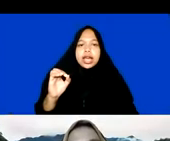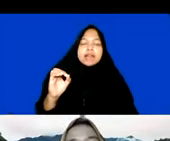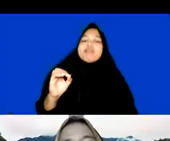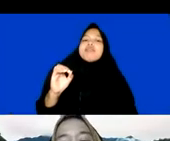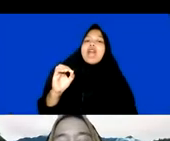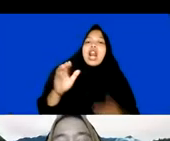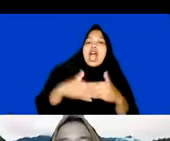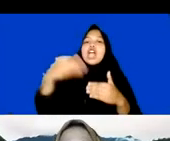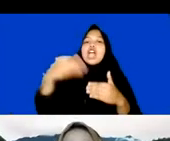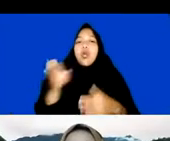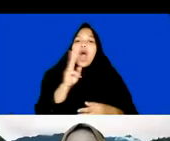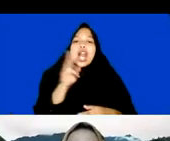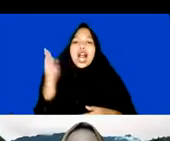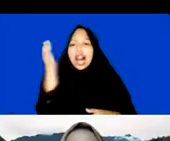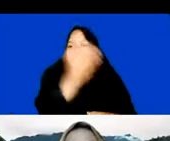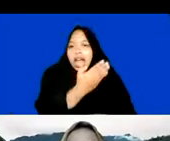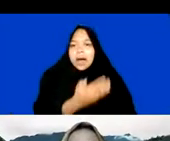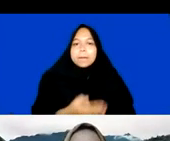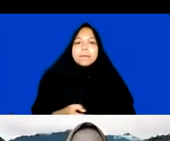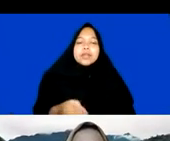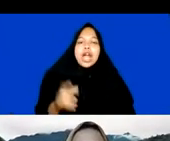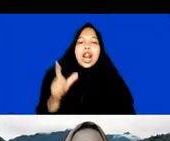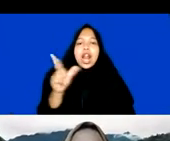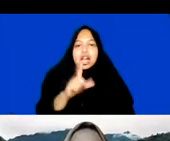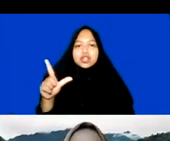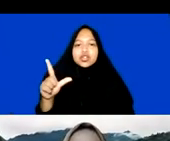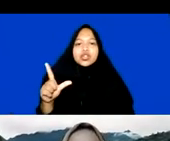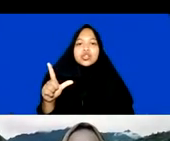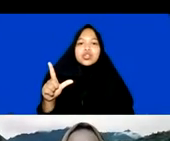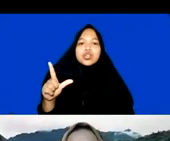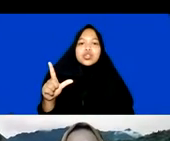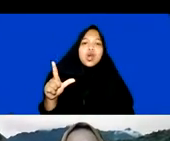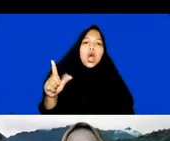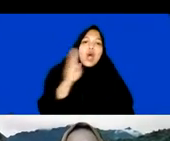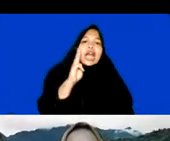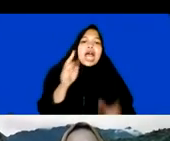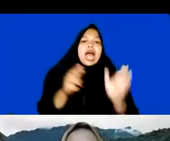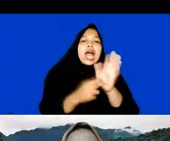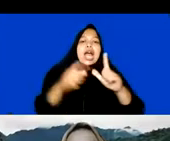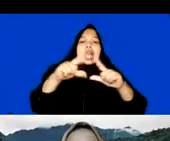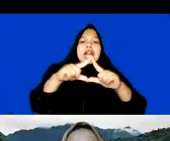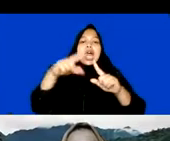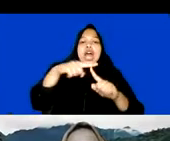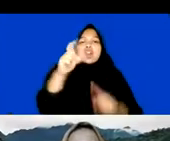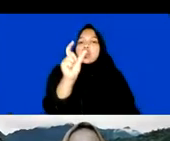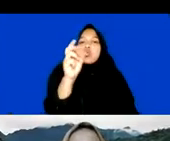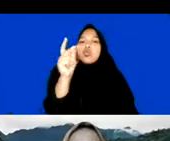Yang sebelahnya natural, yang sebelah kiri saya cuma ngegelapin pinggirnya doang, dan sebelah paling